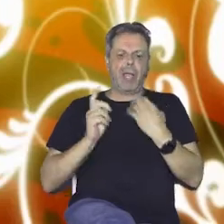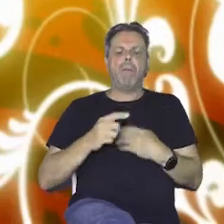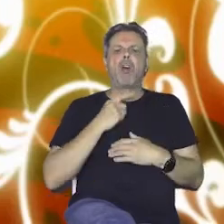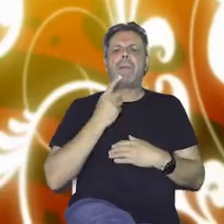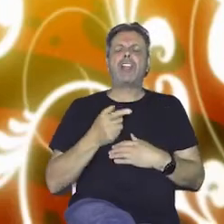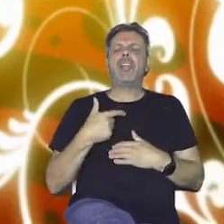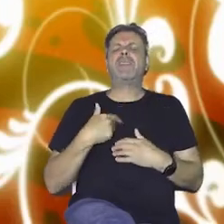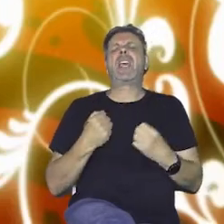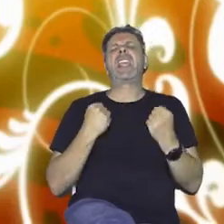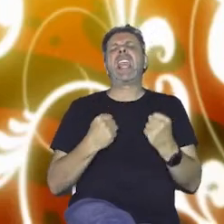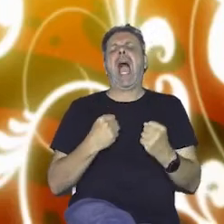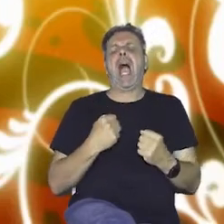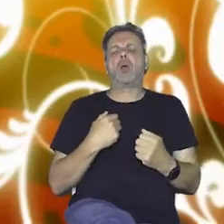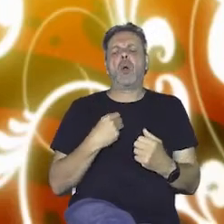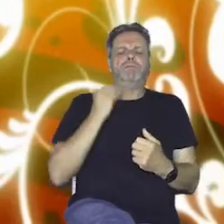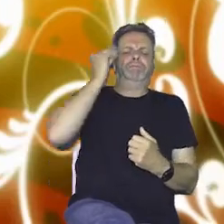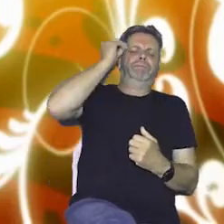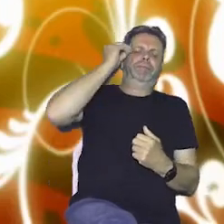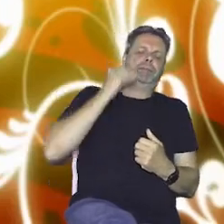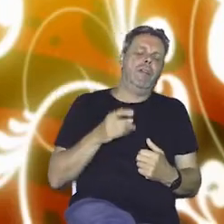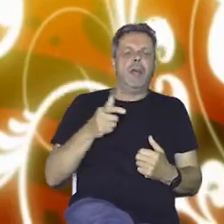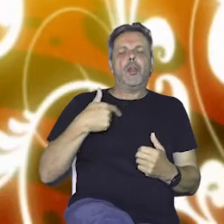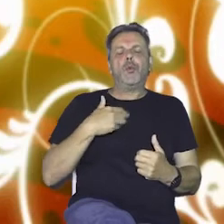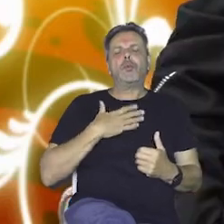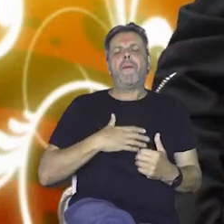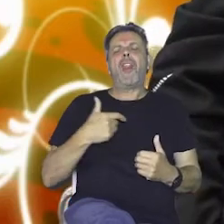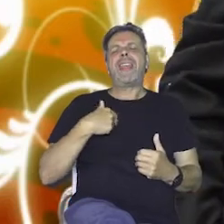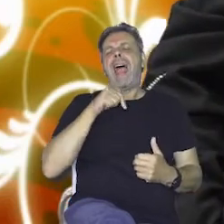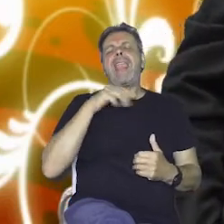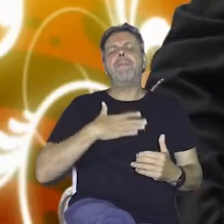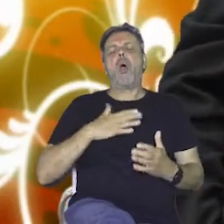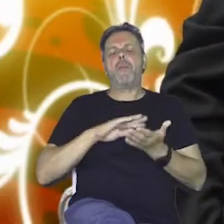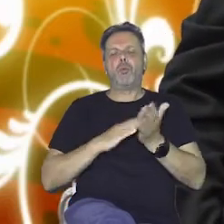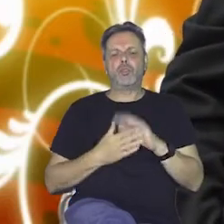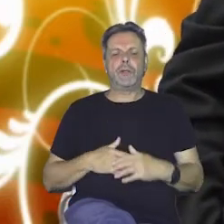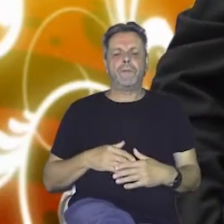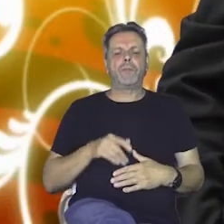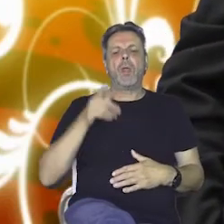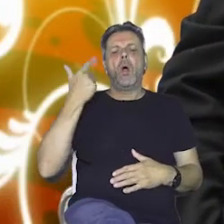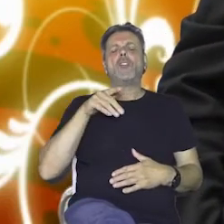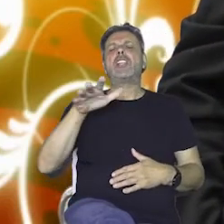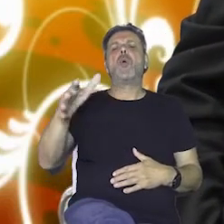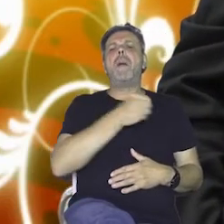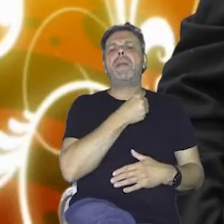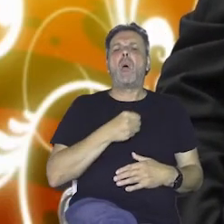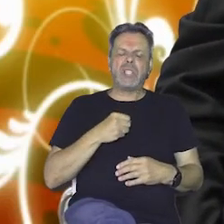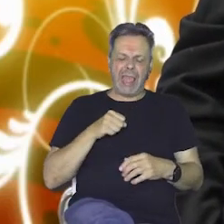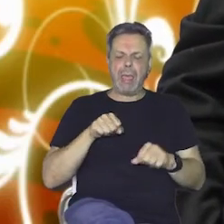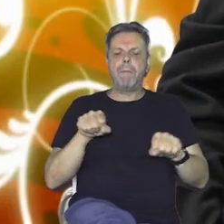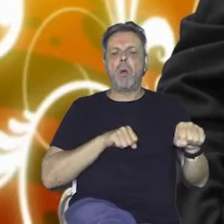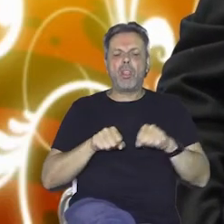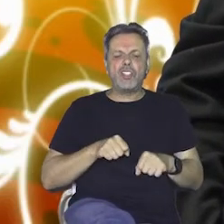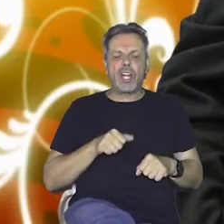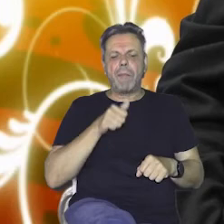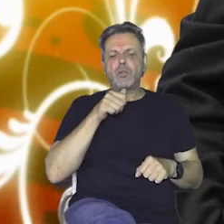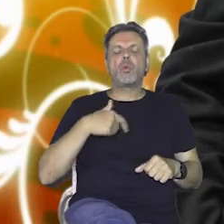jako dojmila, jer sam je vole i ja i moj muž. A onda su je preuzeli političari, pa su u